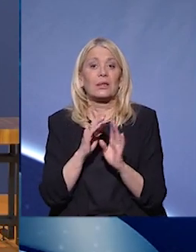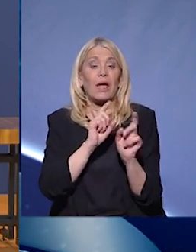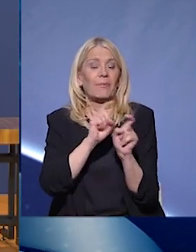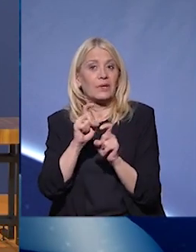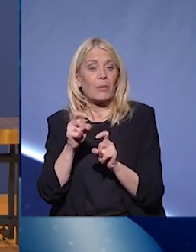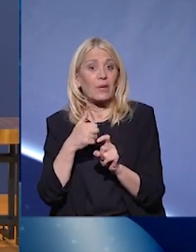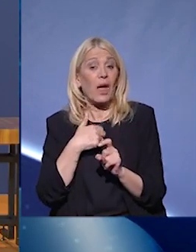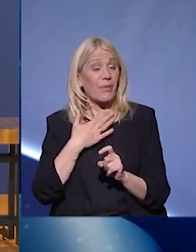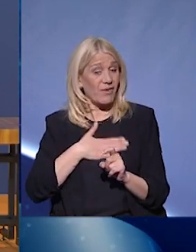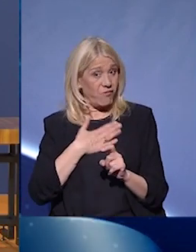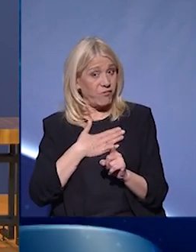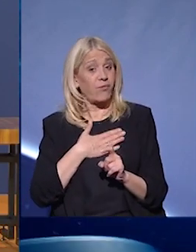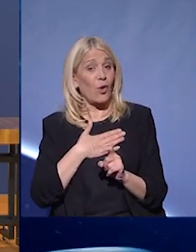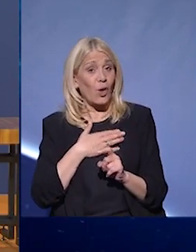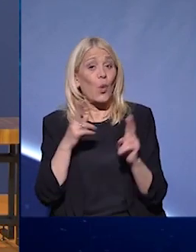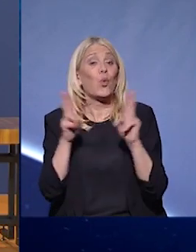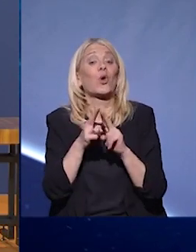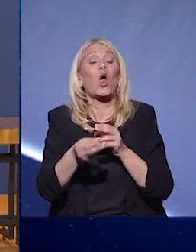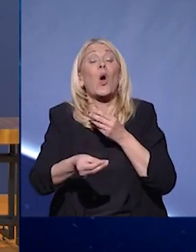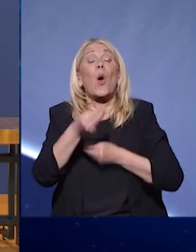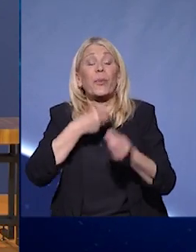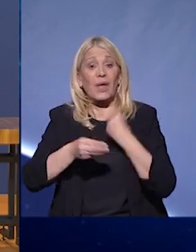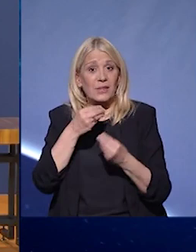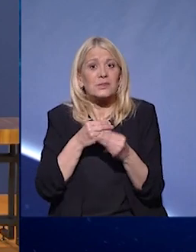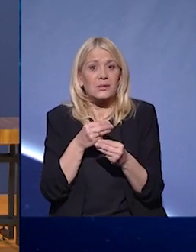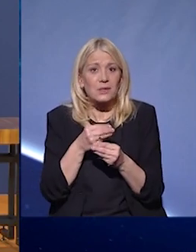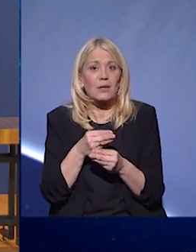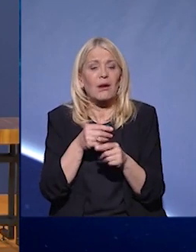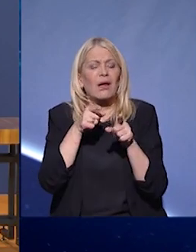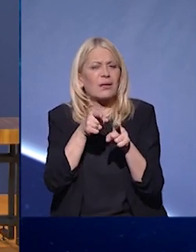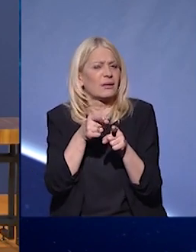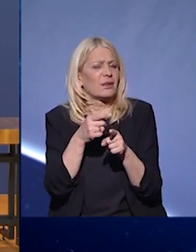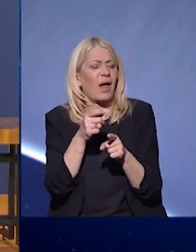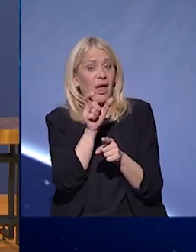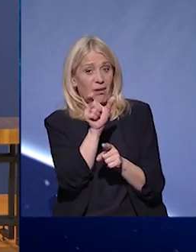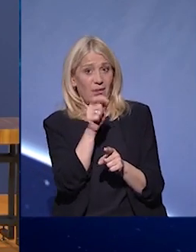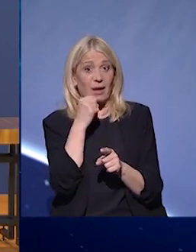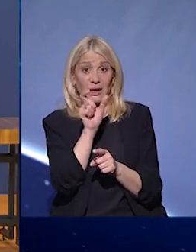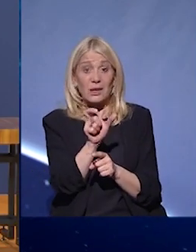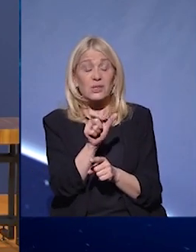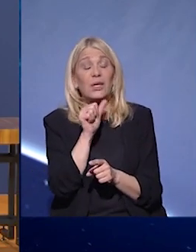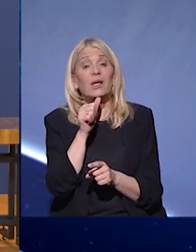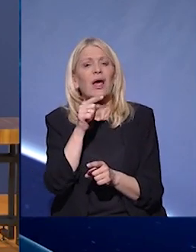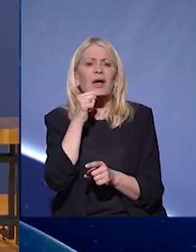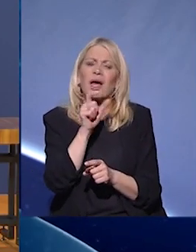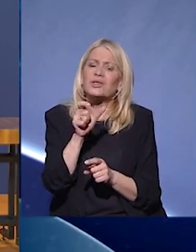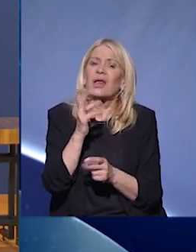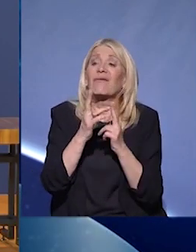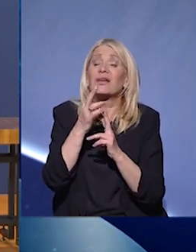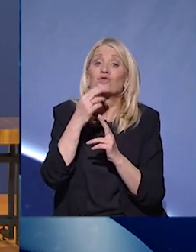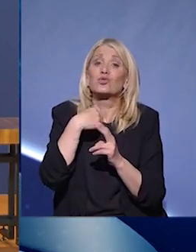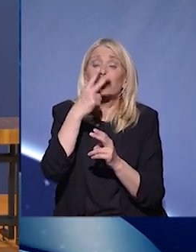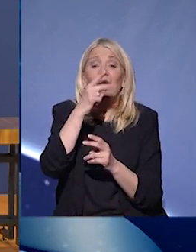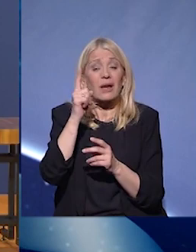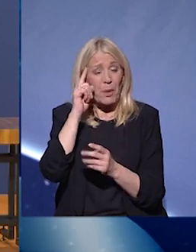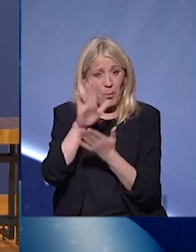bih sad voleo ukratko da objasnite malo taj termin i da kažete kakve su predviđanja, ako smo u startu